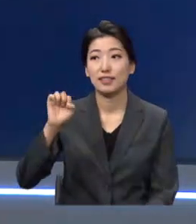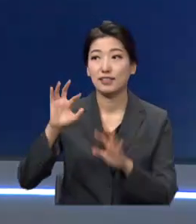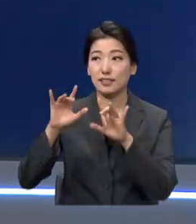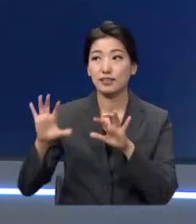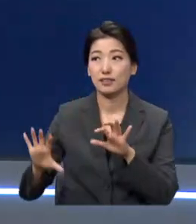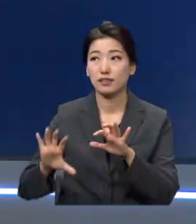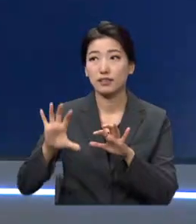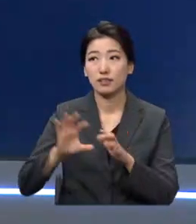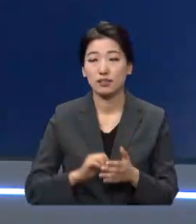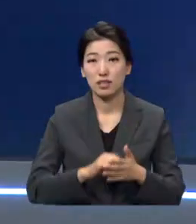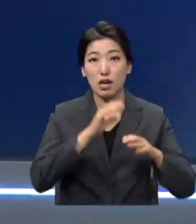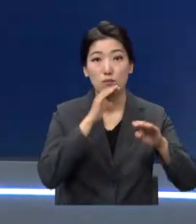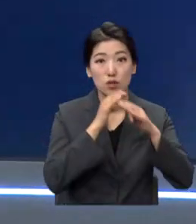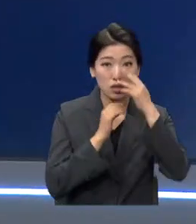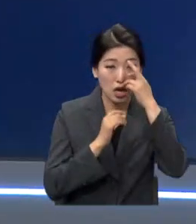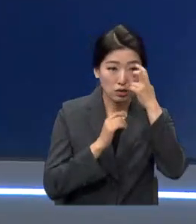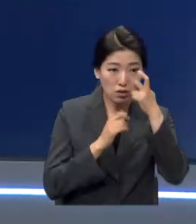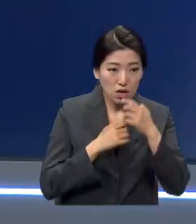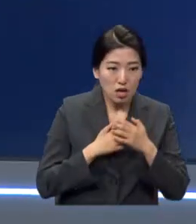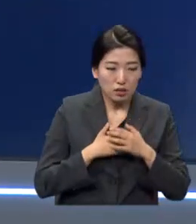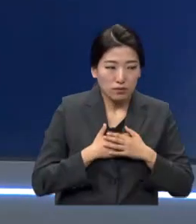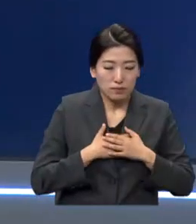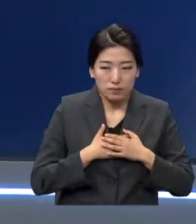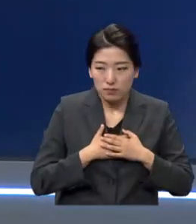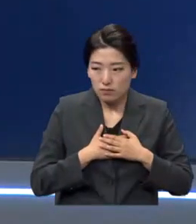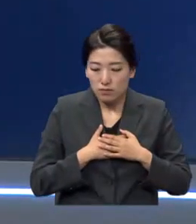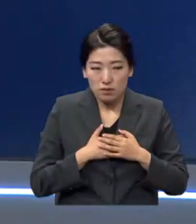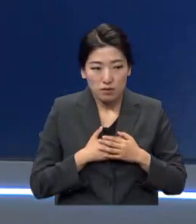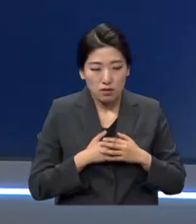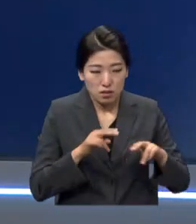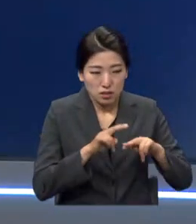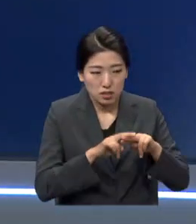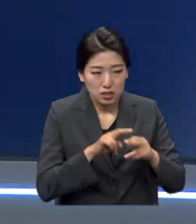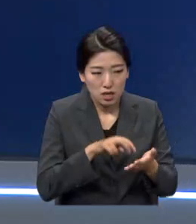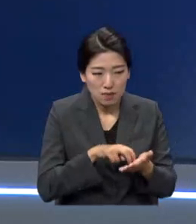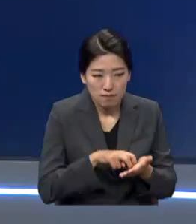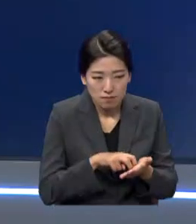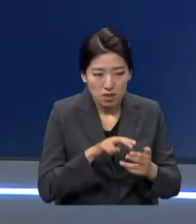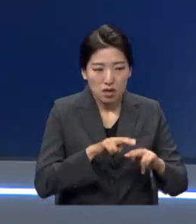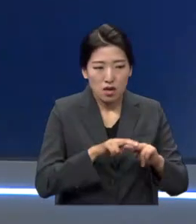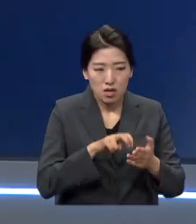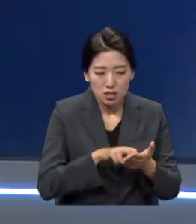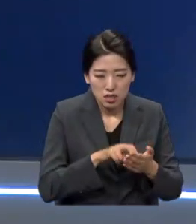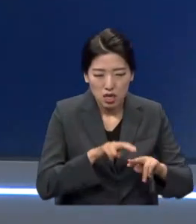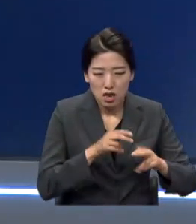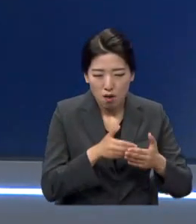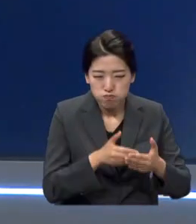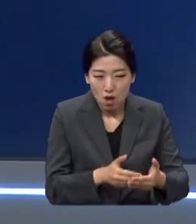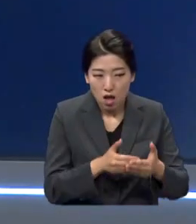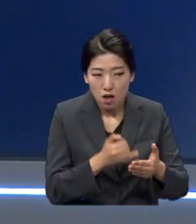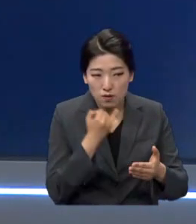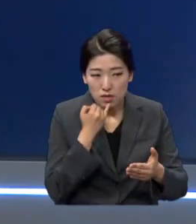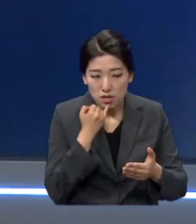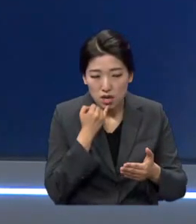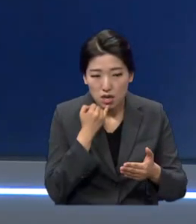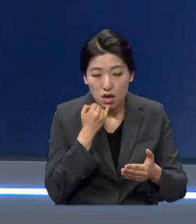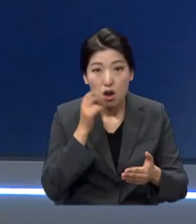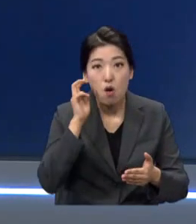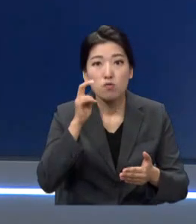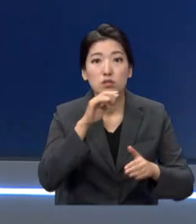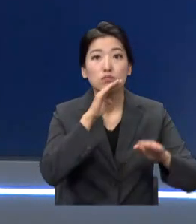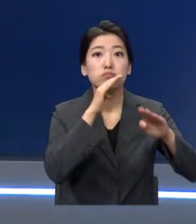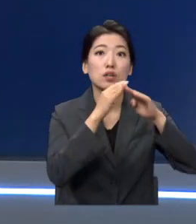썼어요 북한 경호원들은 긴장하면서 의자의 앉았다 이어 석기를 반복을 했고 그들한테 이건 생사가 걸린